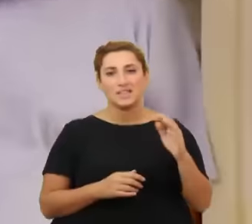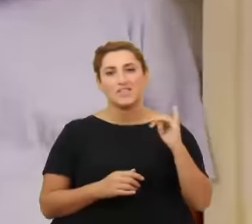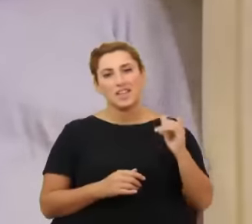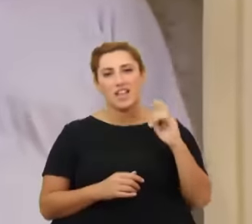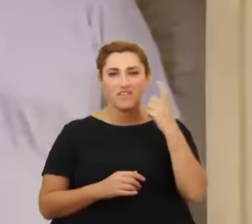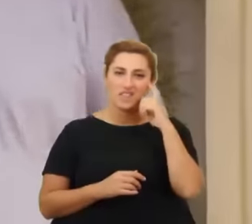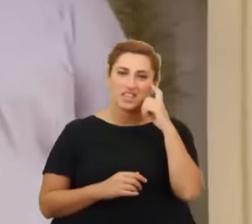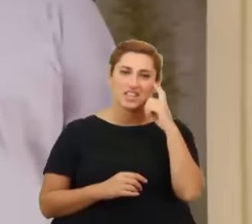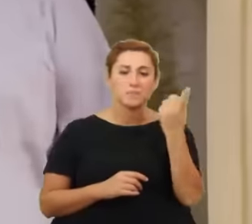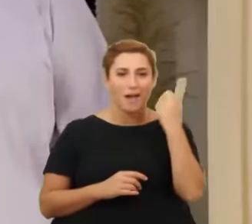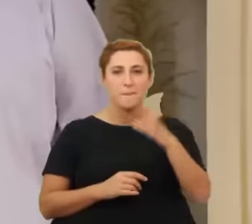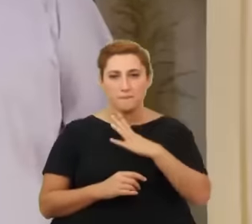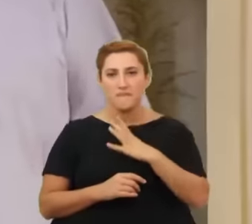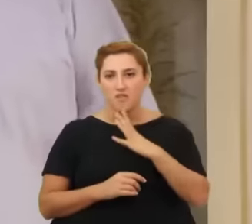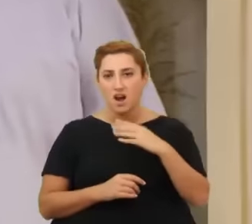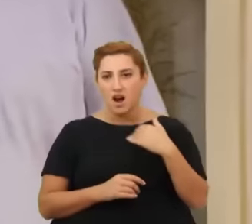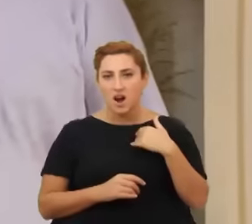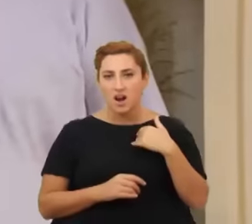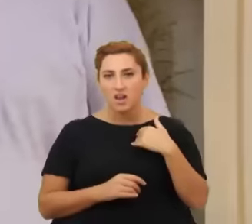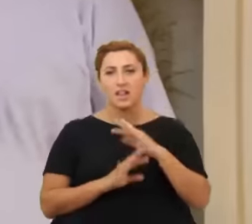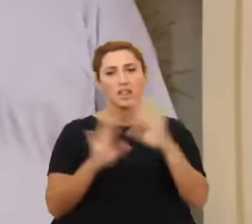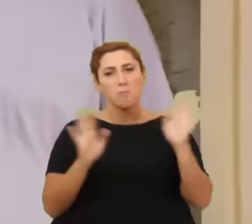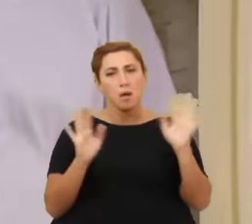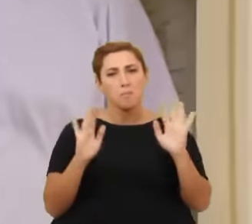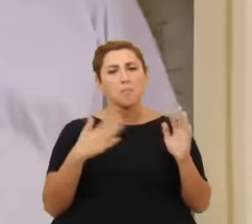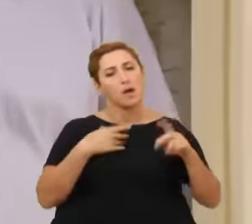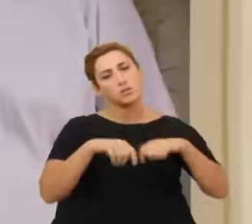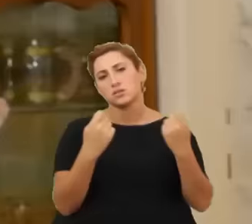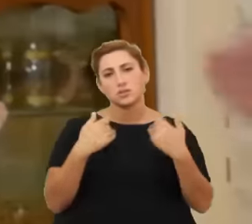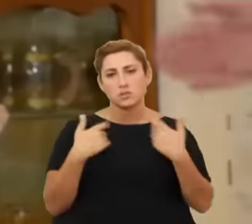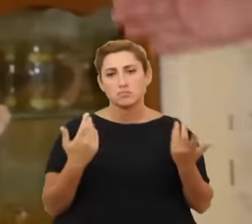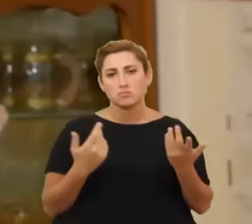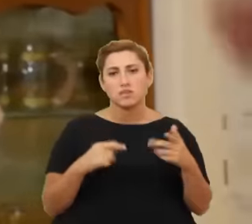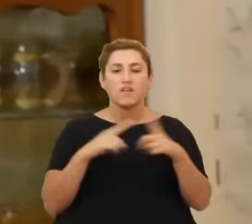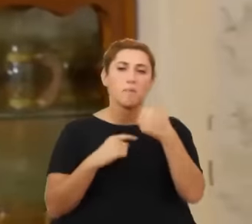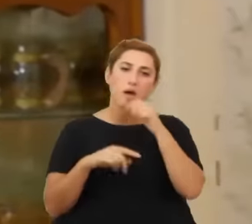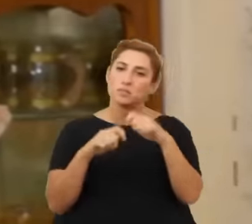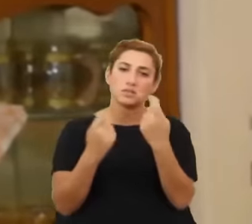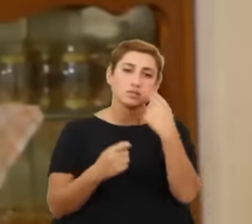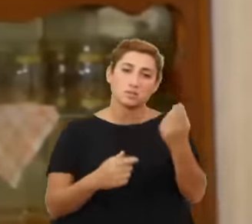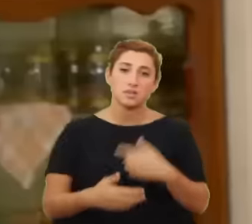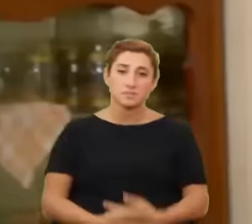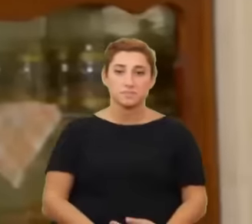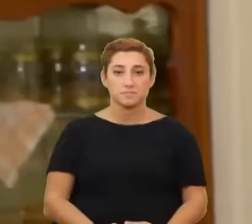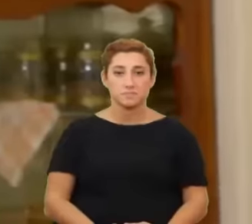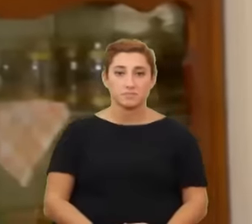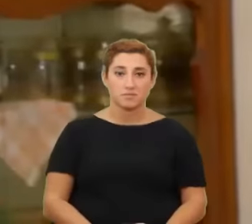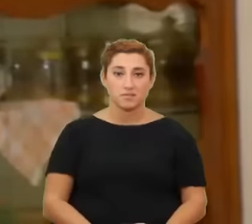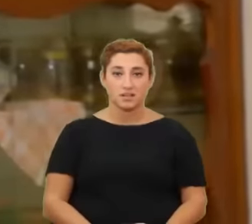fikir, yani bir fikrim daha var. Tamam ya, ben kırmış oldum. Fehmi abi kırdı. Rıza